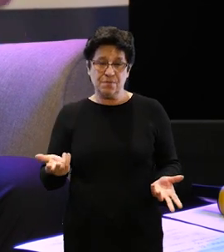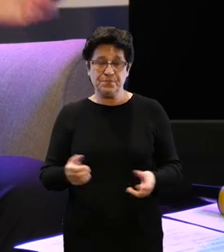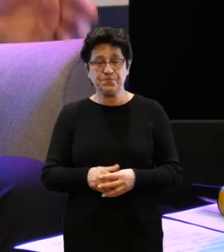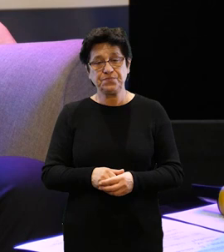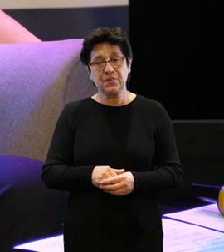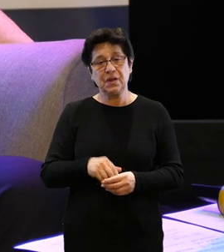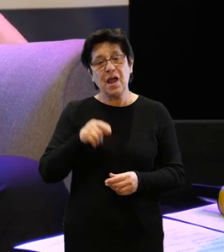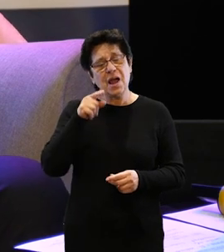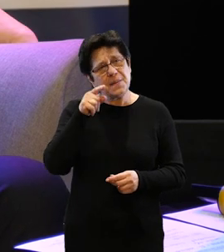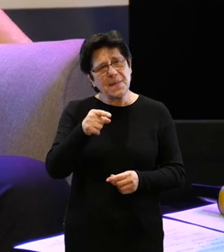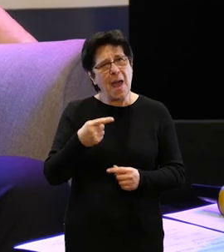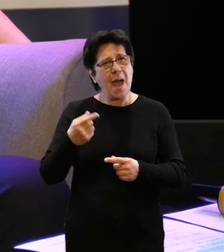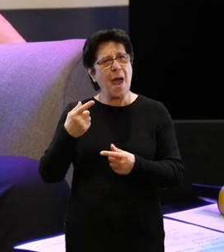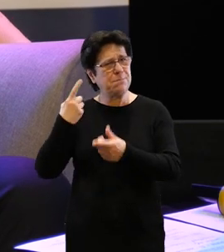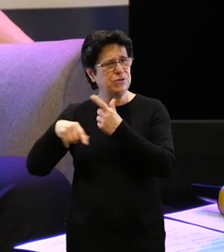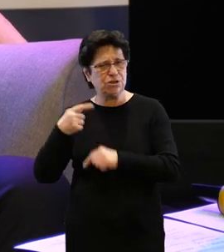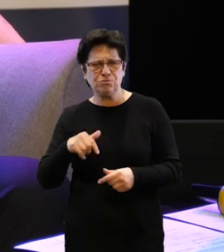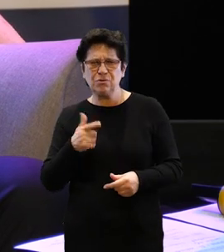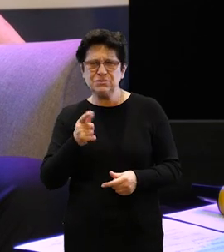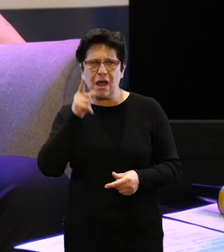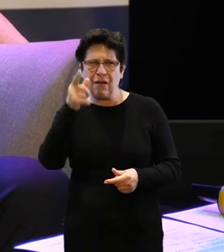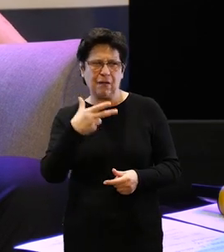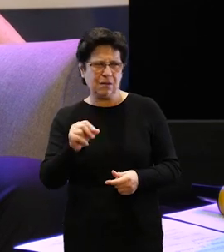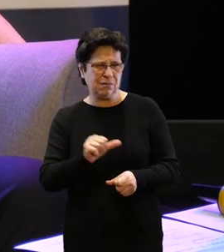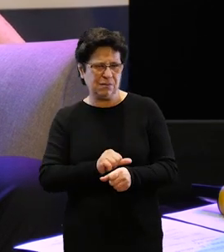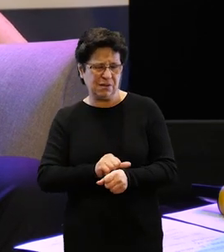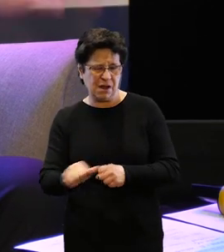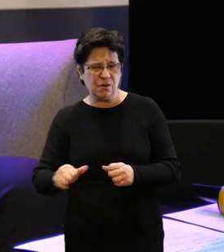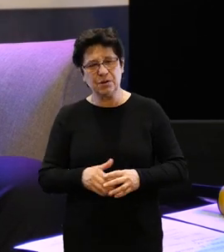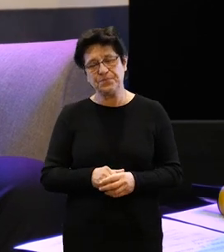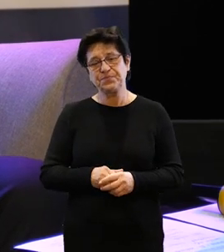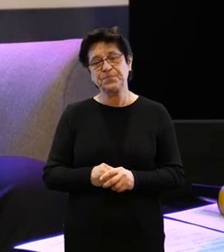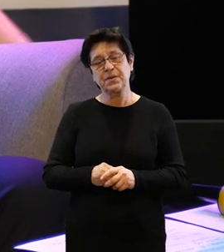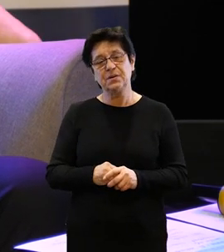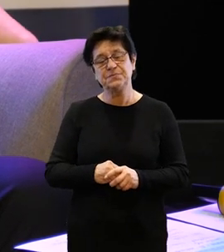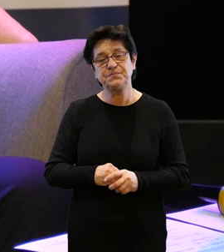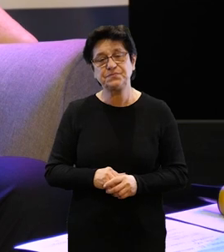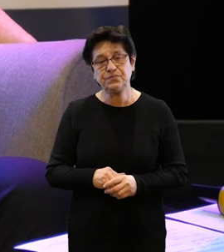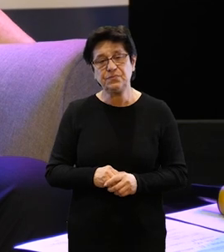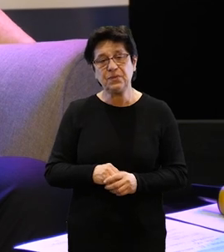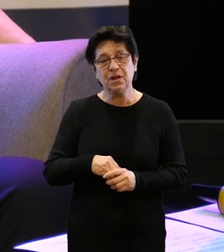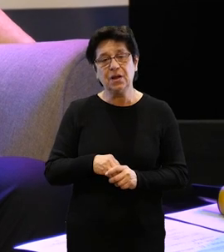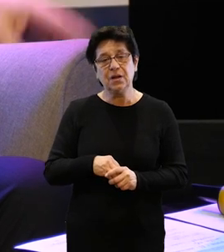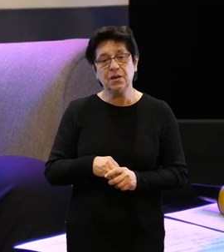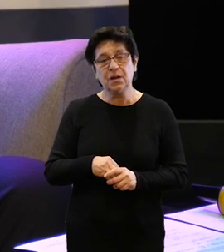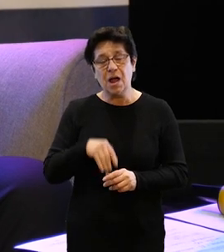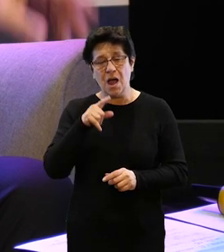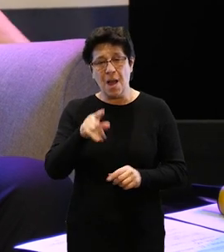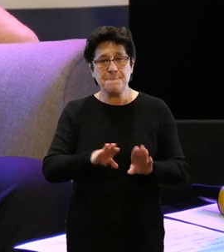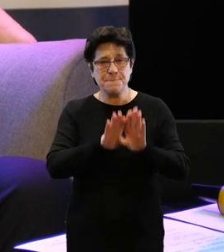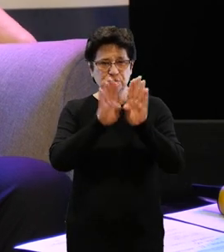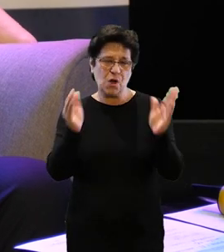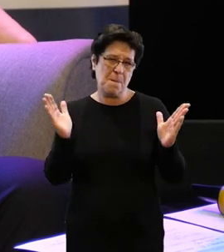powiem ta przeszłość nie musi być taka odległa Znowu mamy małe muzeum ludowe też bym się na pewno z tym kobietę z tym